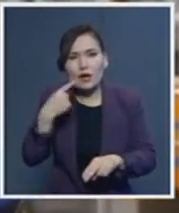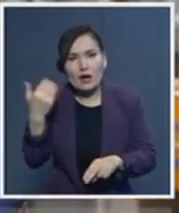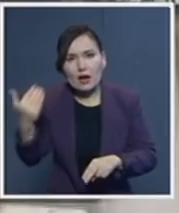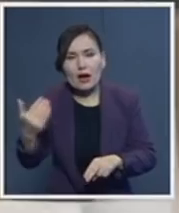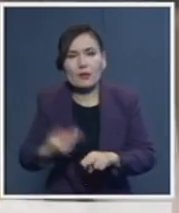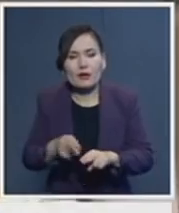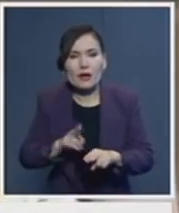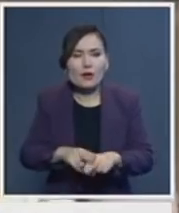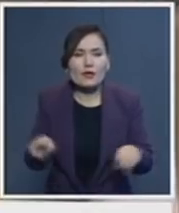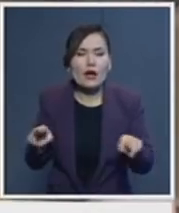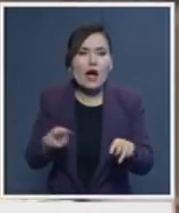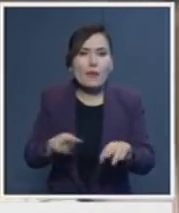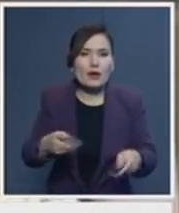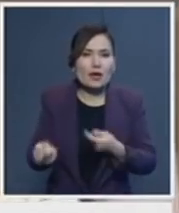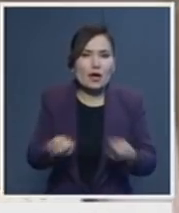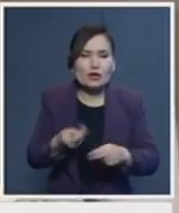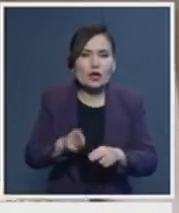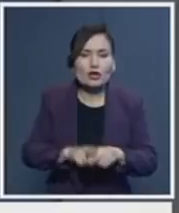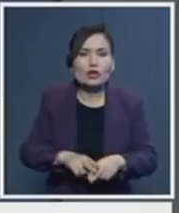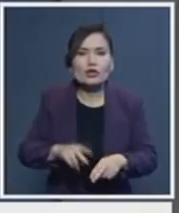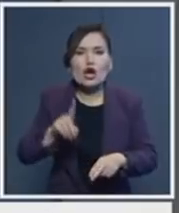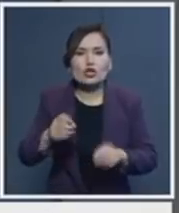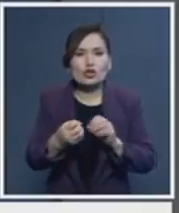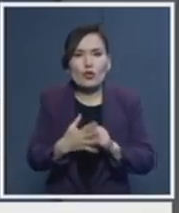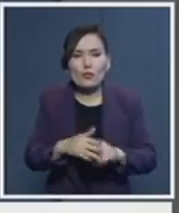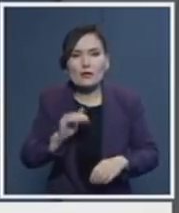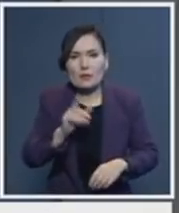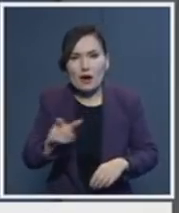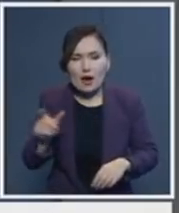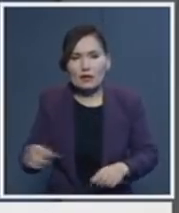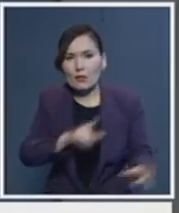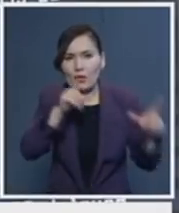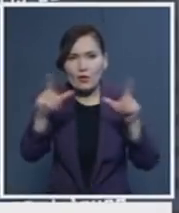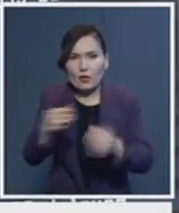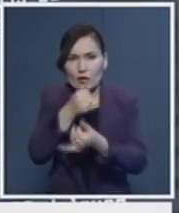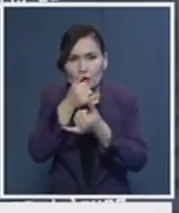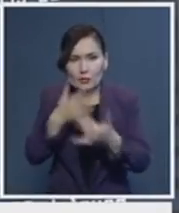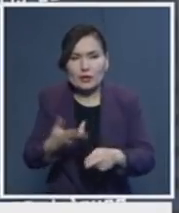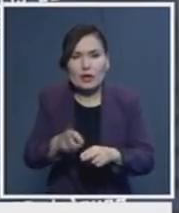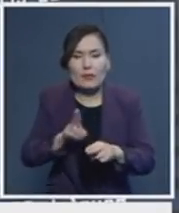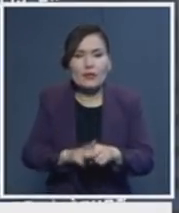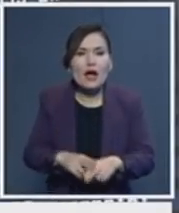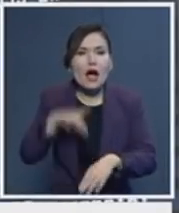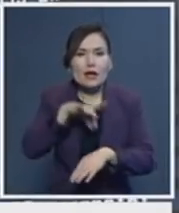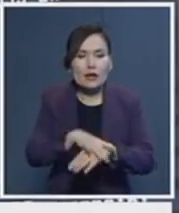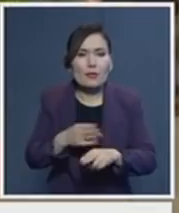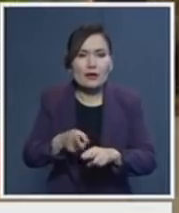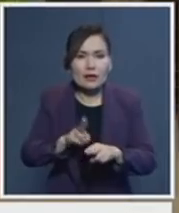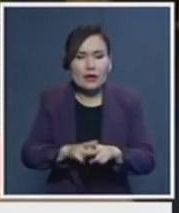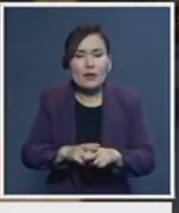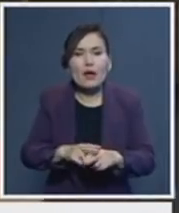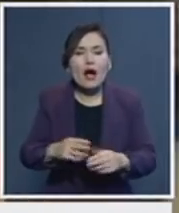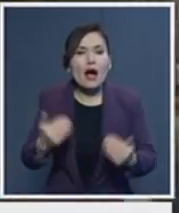салдарынан 115 мыңдай жолаушы діттеген жеріне дер кезінде жете алмауы мүмкін. Соңғы мәліметке қарағанда